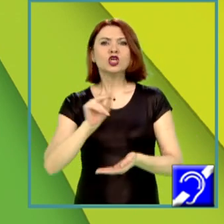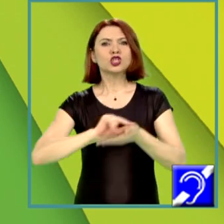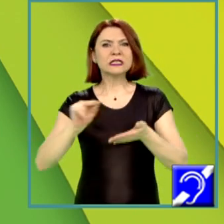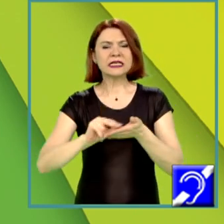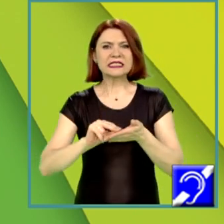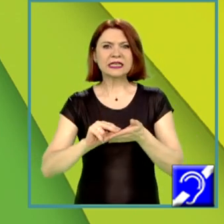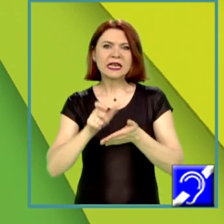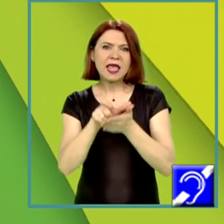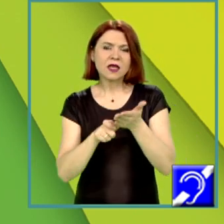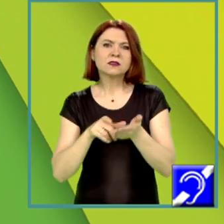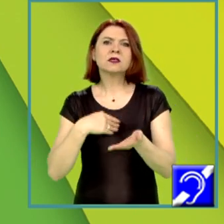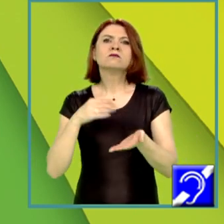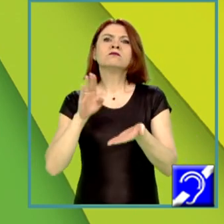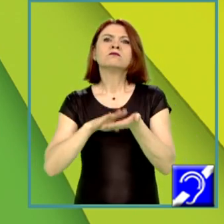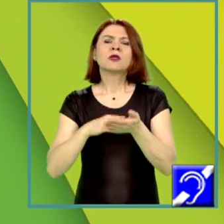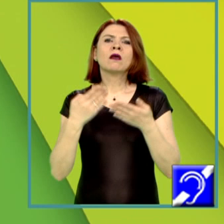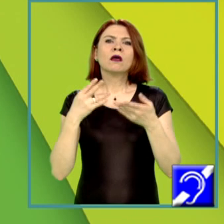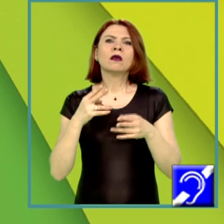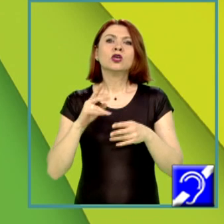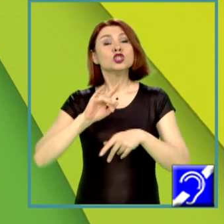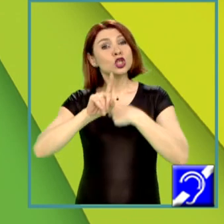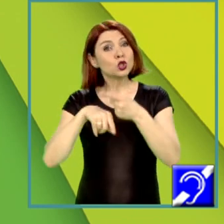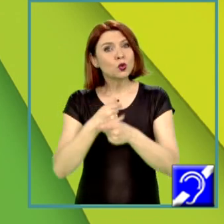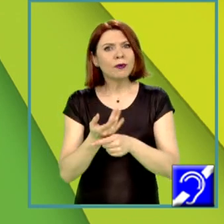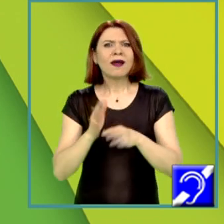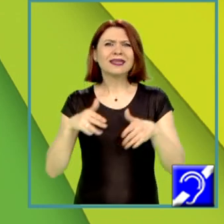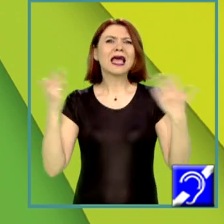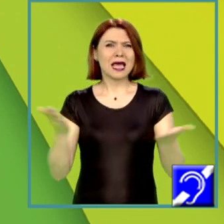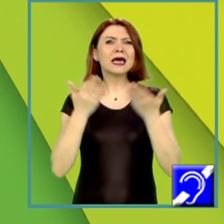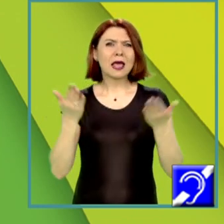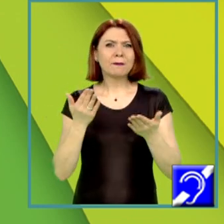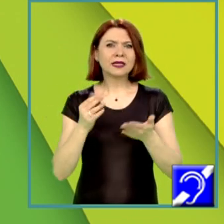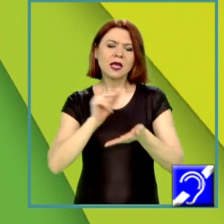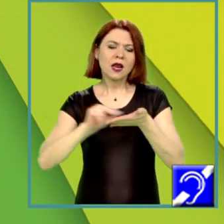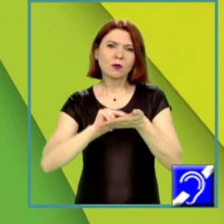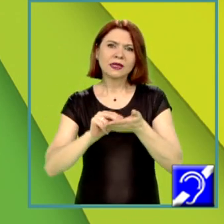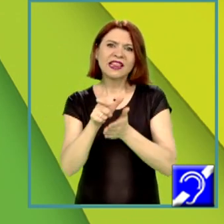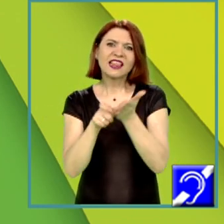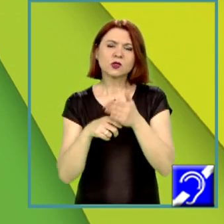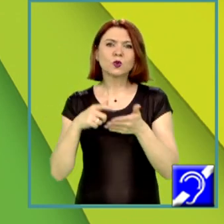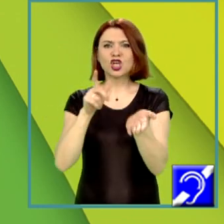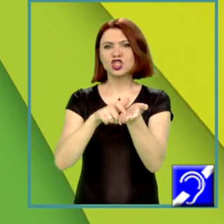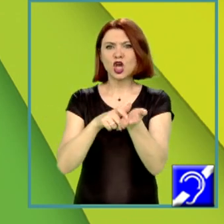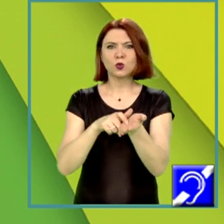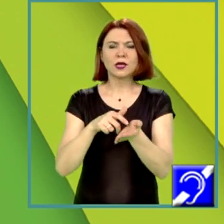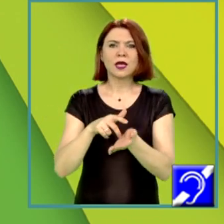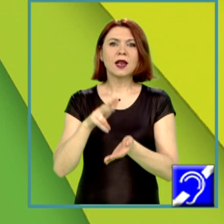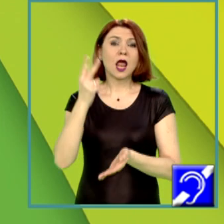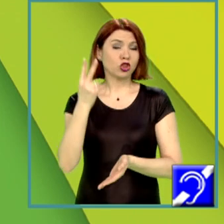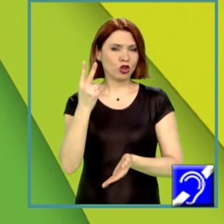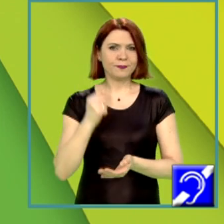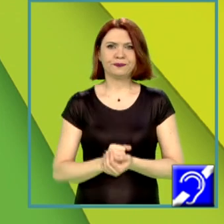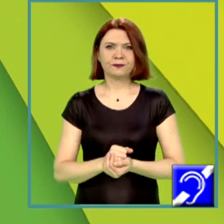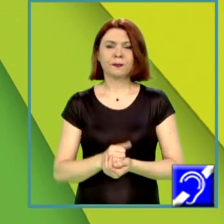Textul argumentativ și să treceți apoi cât puteți de repede la comentarea textului cerută la subiectul al doilea